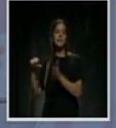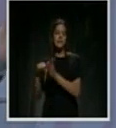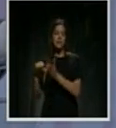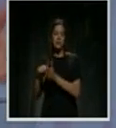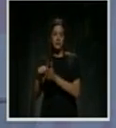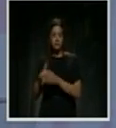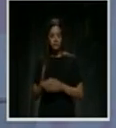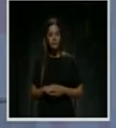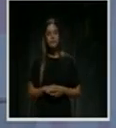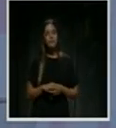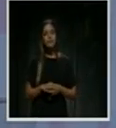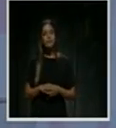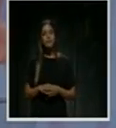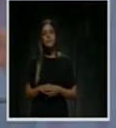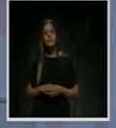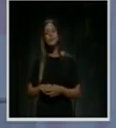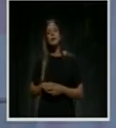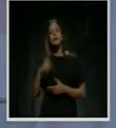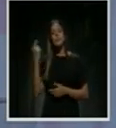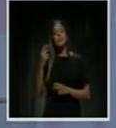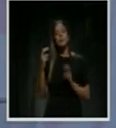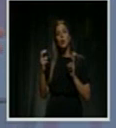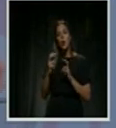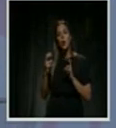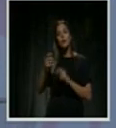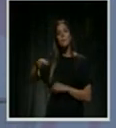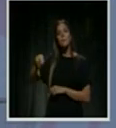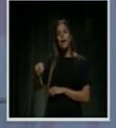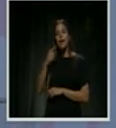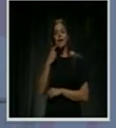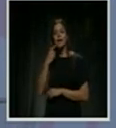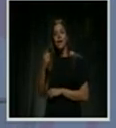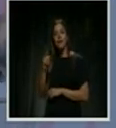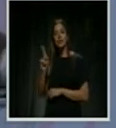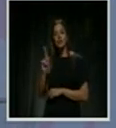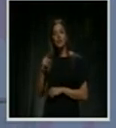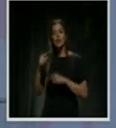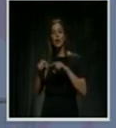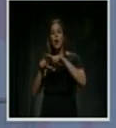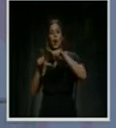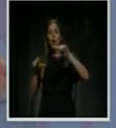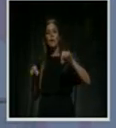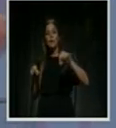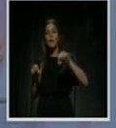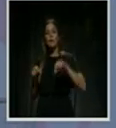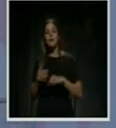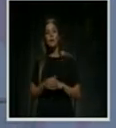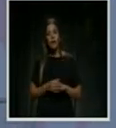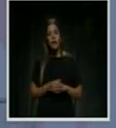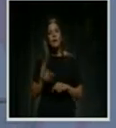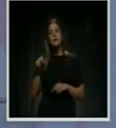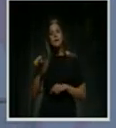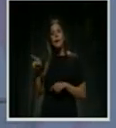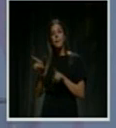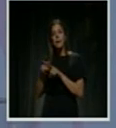l-Oppożizzjoni. Kritiċi tal-Oppożizzjoni jargumentaw li nuqqas il-Partit Nazzjonalista jippubblika il-kontijiet tiegħu u d-donazzjonijiet li rċieva inaqqar